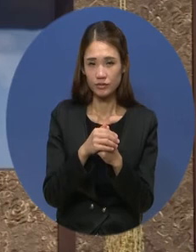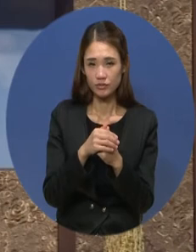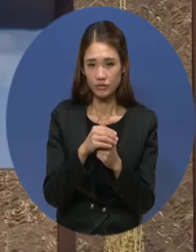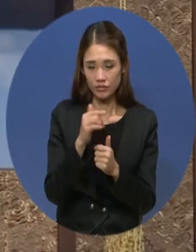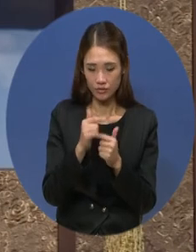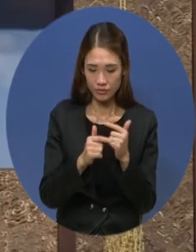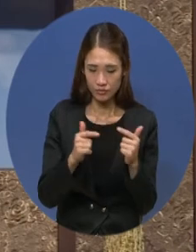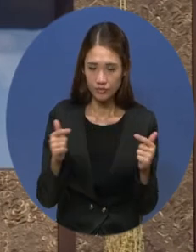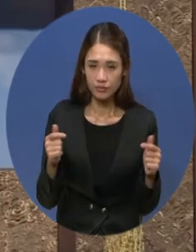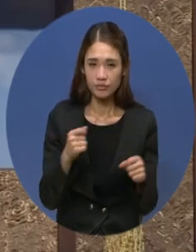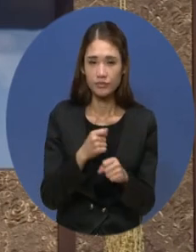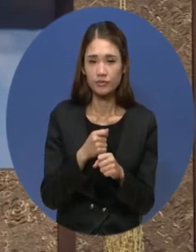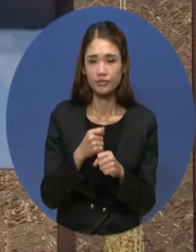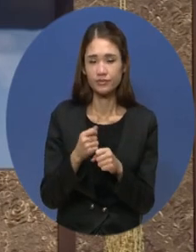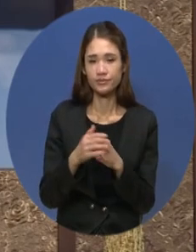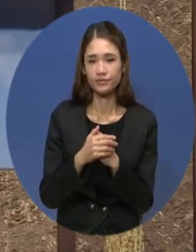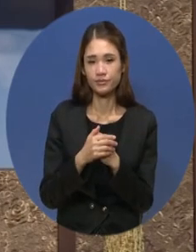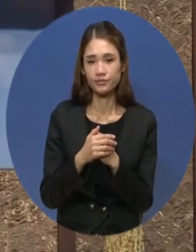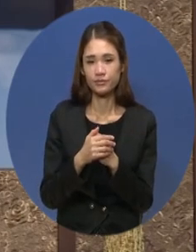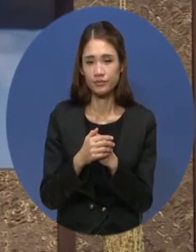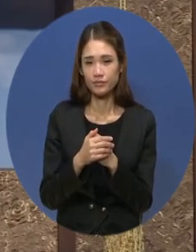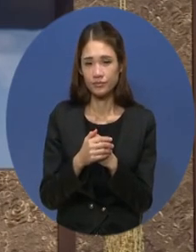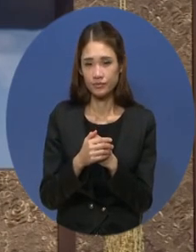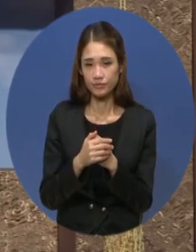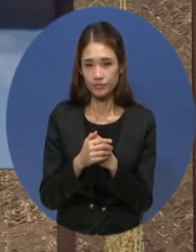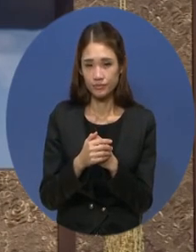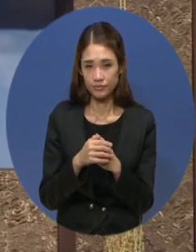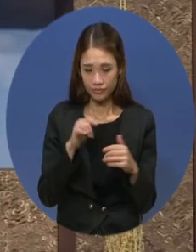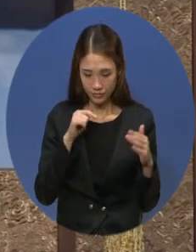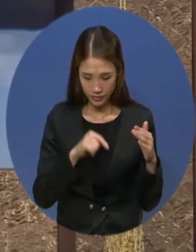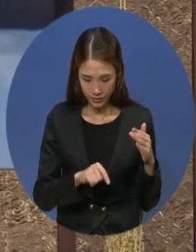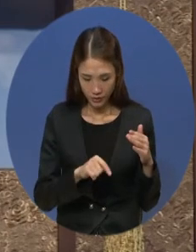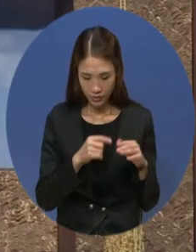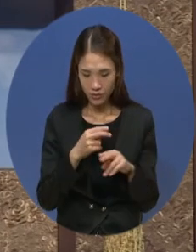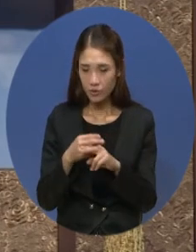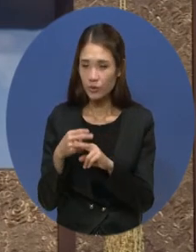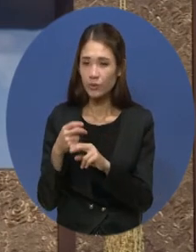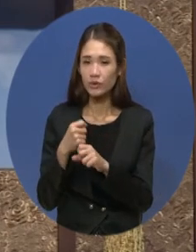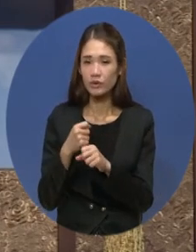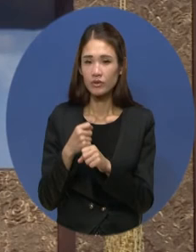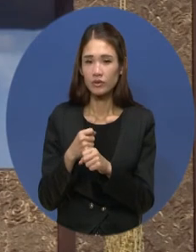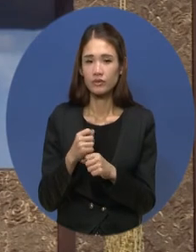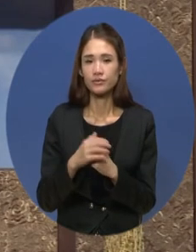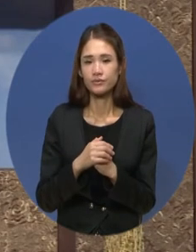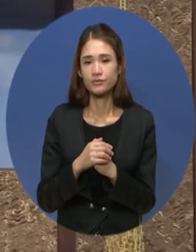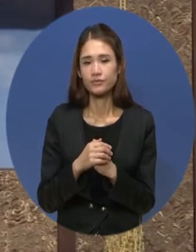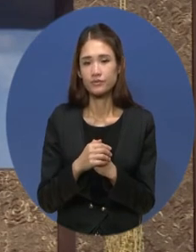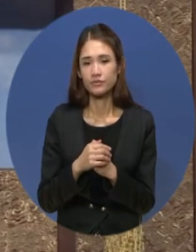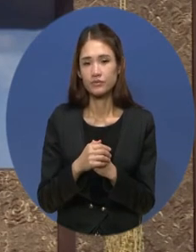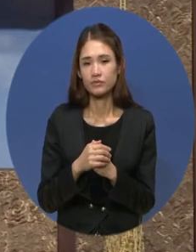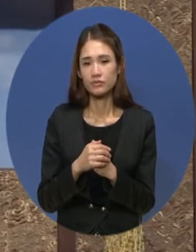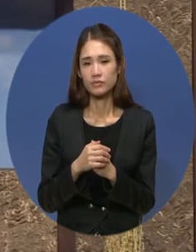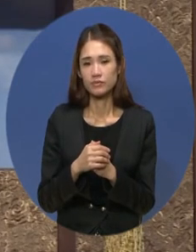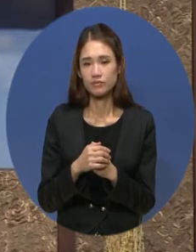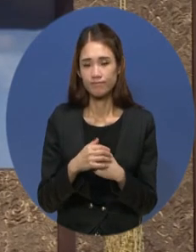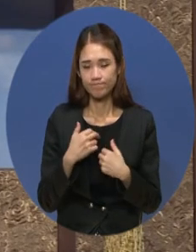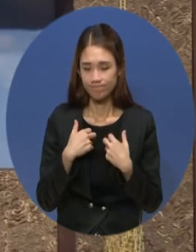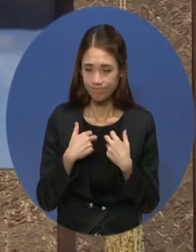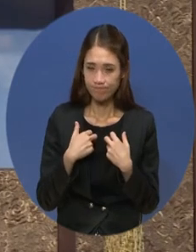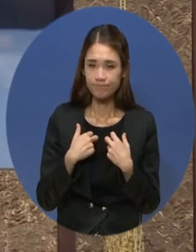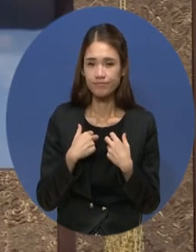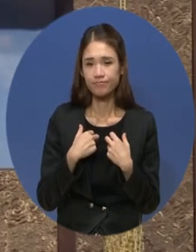다양하게 해서 저희가 이제 지하에도 요리할 수 있는 세팅 되어 있기 때문에 상당히 즐거운 시간